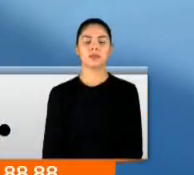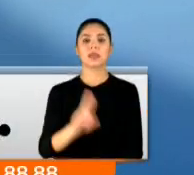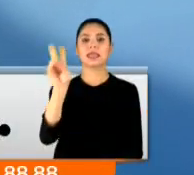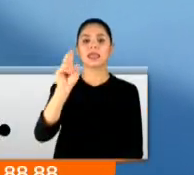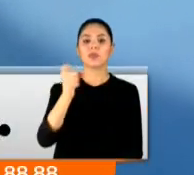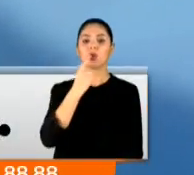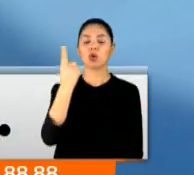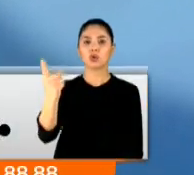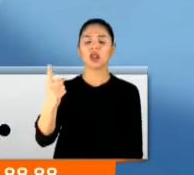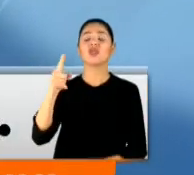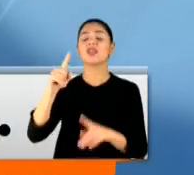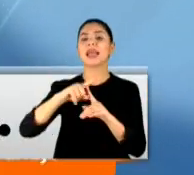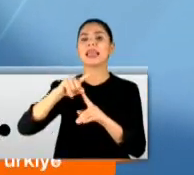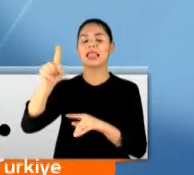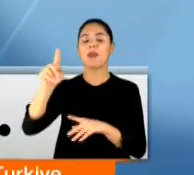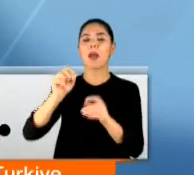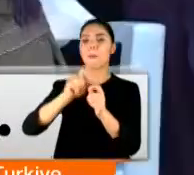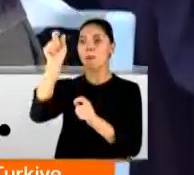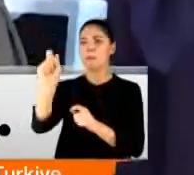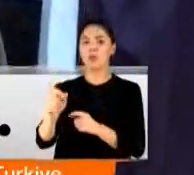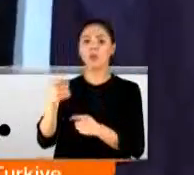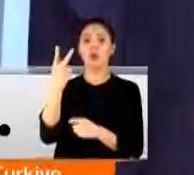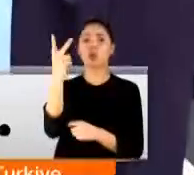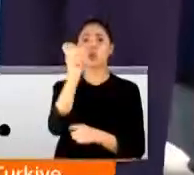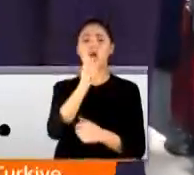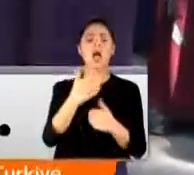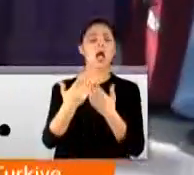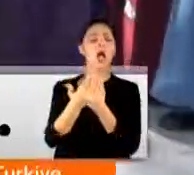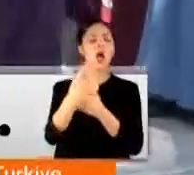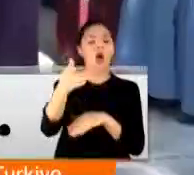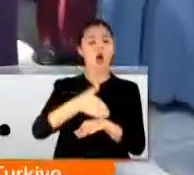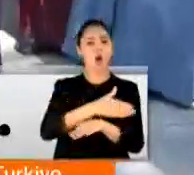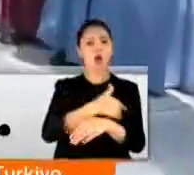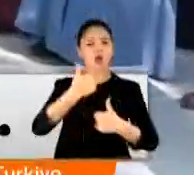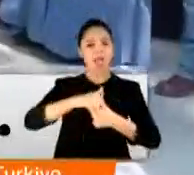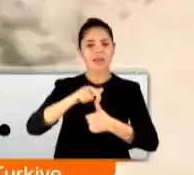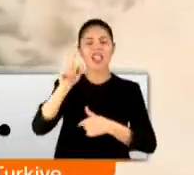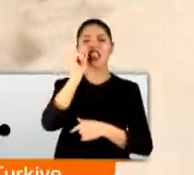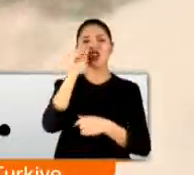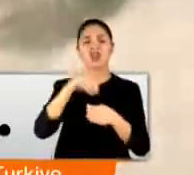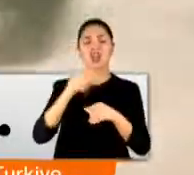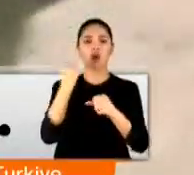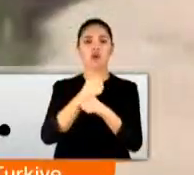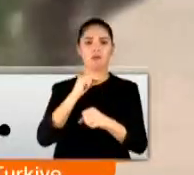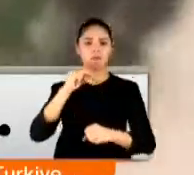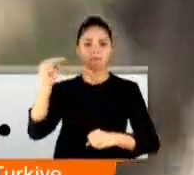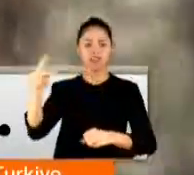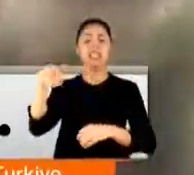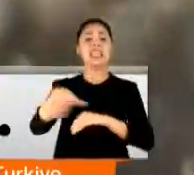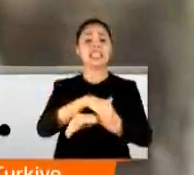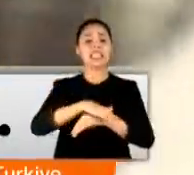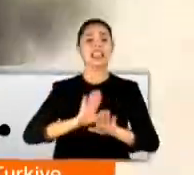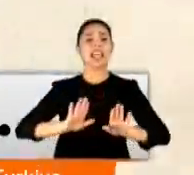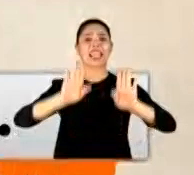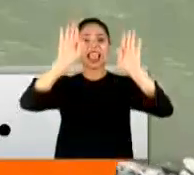29 yaşındaki Teğmen Burhan Sönmez evleneli henüz 3 ay olmuştu. Şırnak Silopi'de görevliydi. Sınırda teslim olan terörist